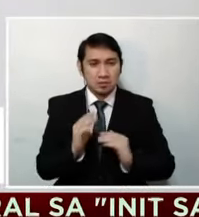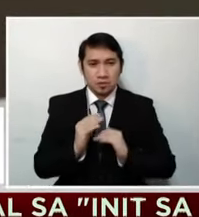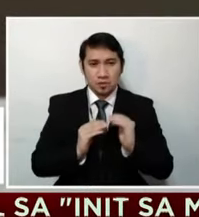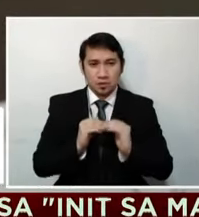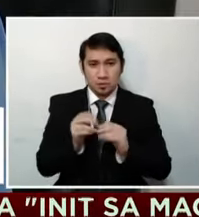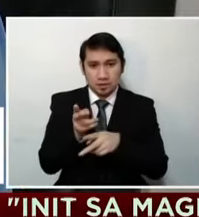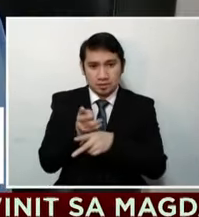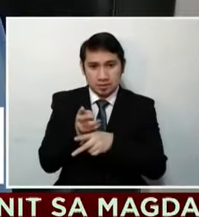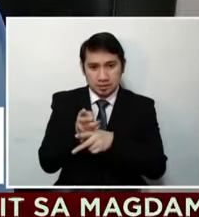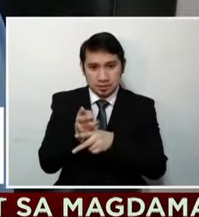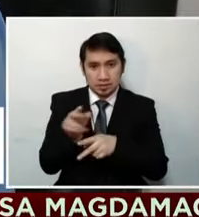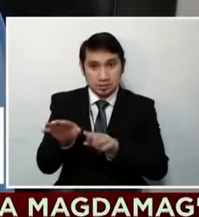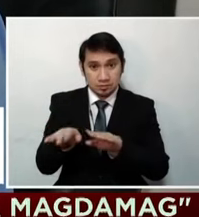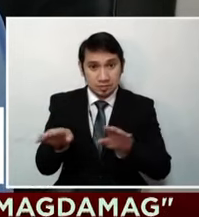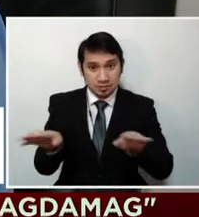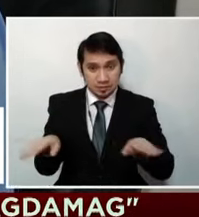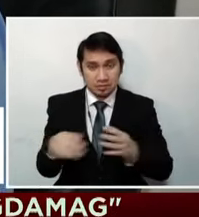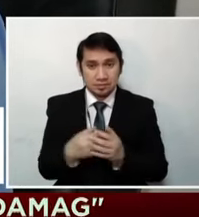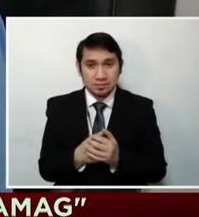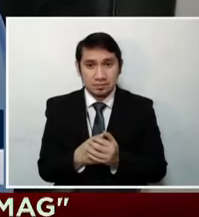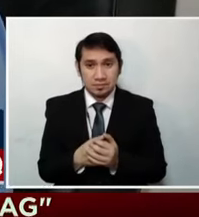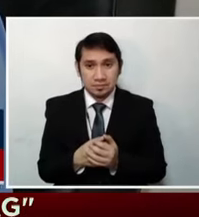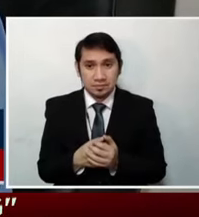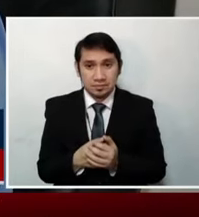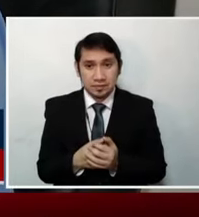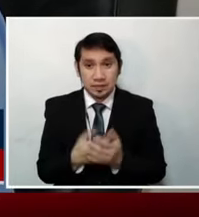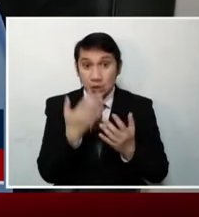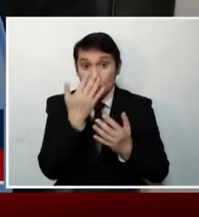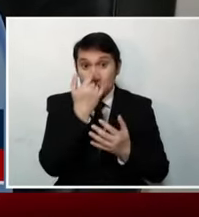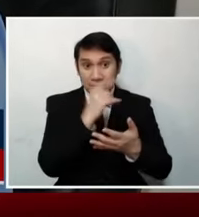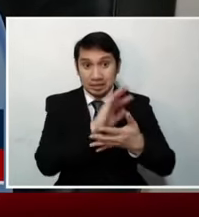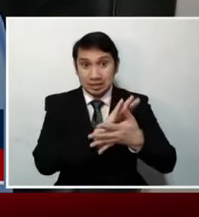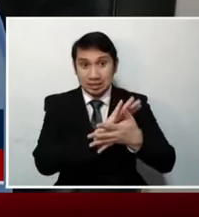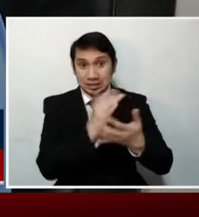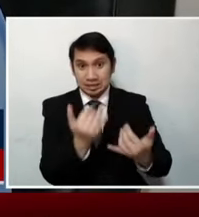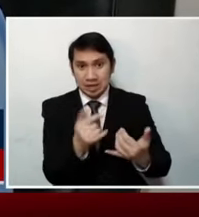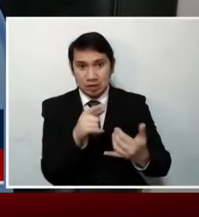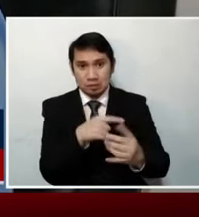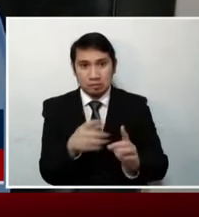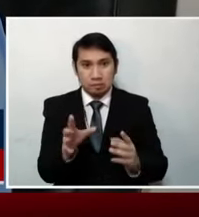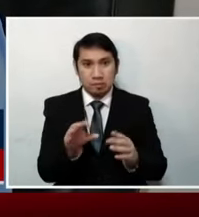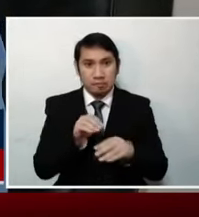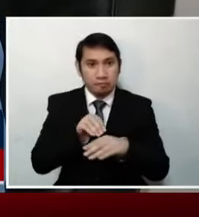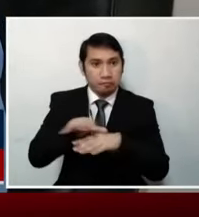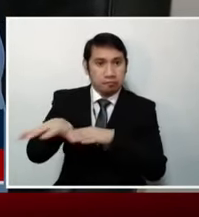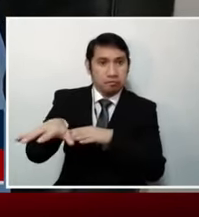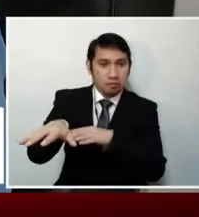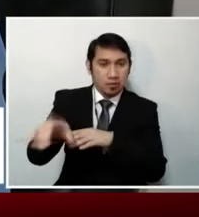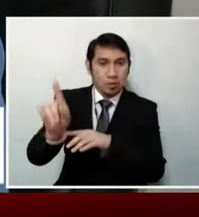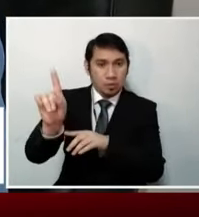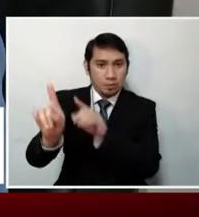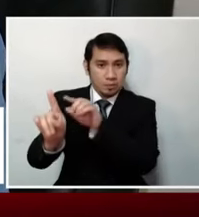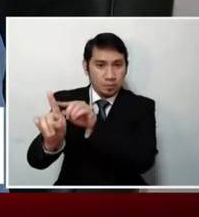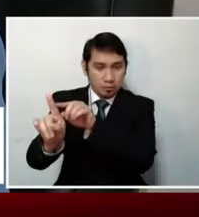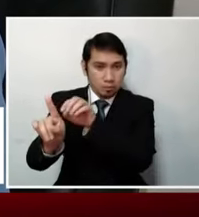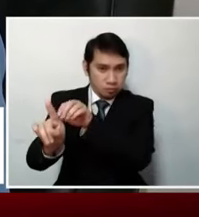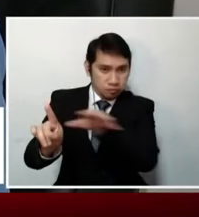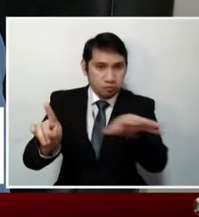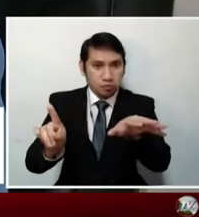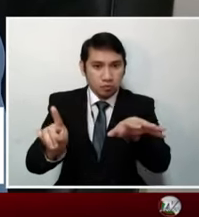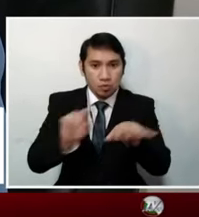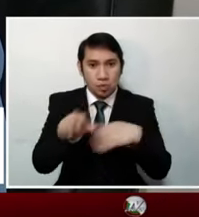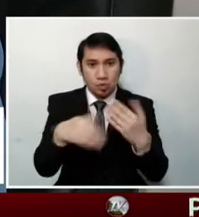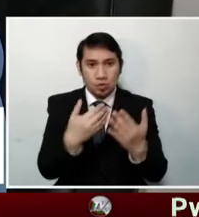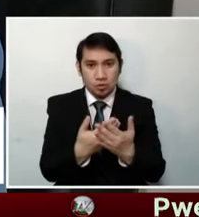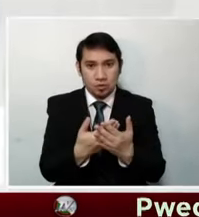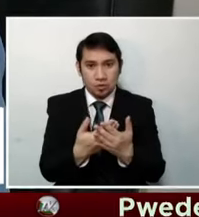ang mga apo. Ang variant ngayon, mahawa isang tao sa pamilya, lahat yan. Hawa-hawa na yan.